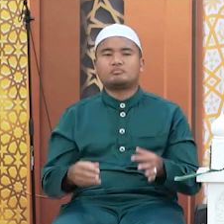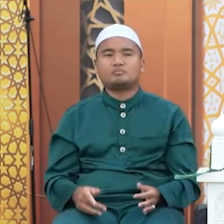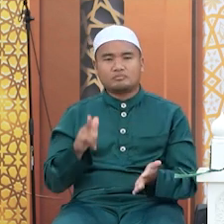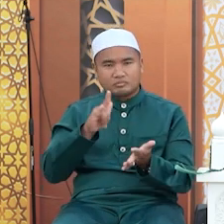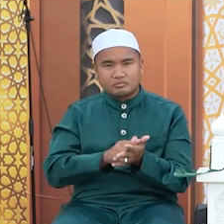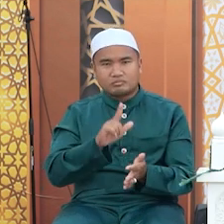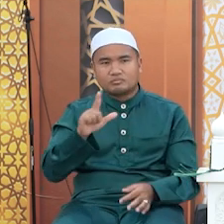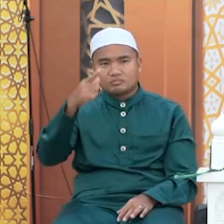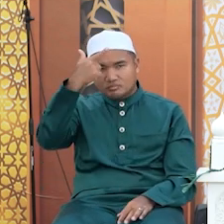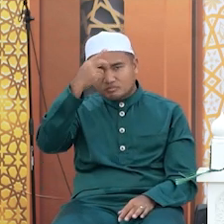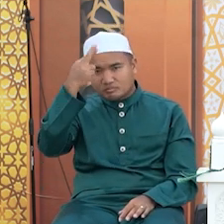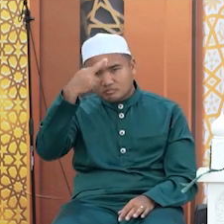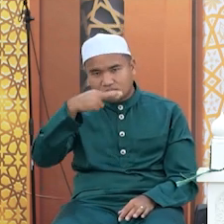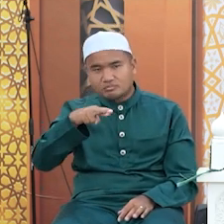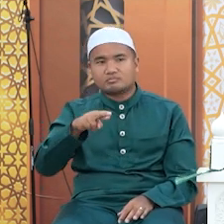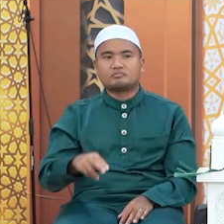Lalu,